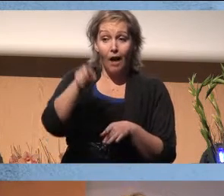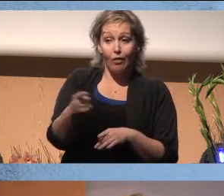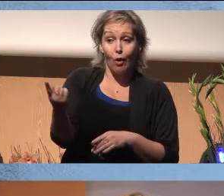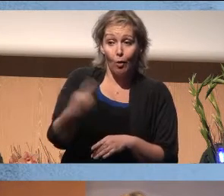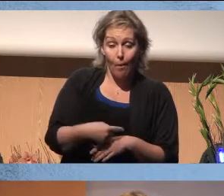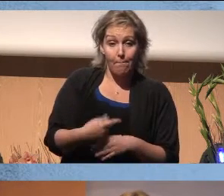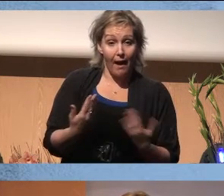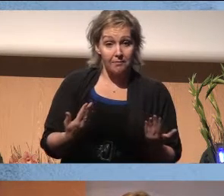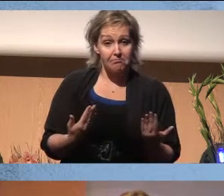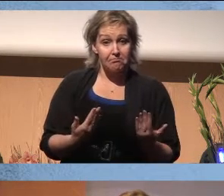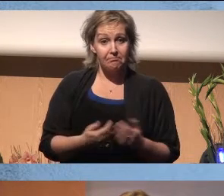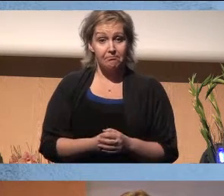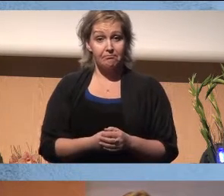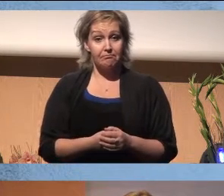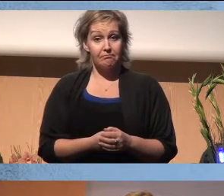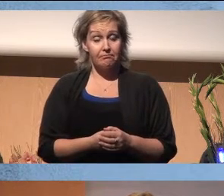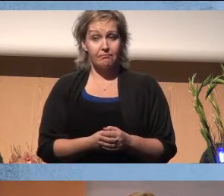komme.